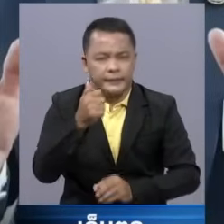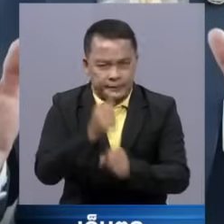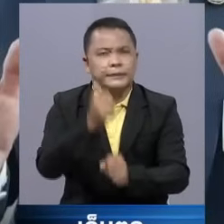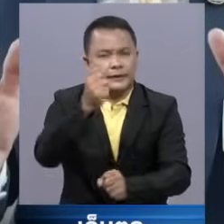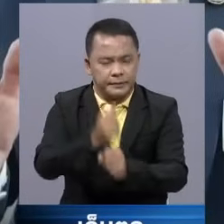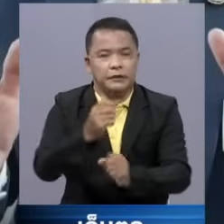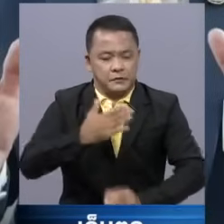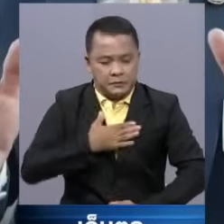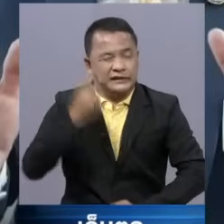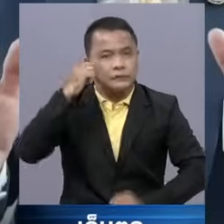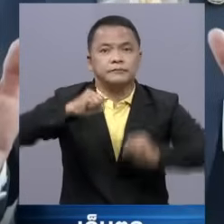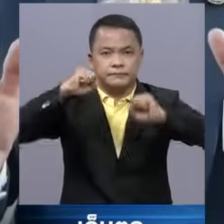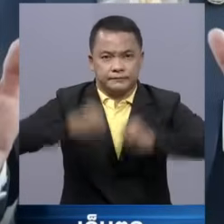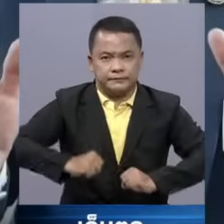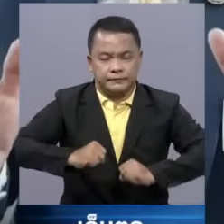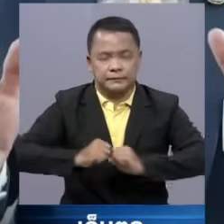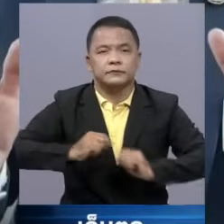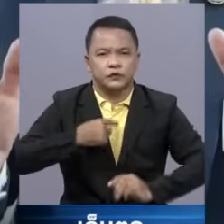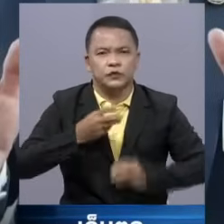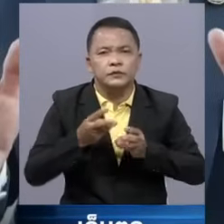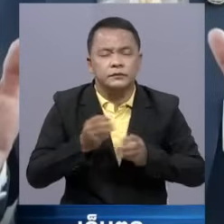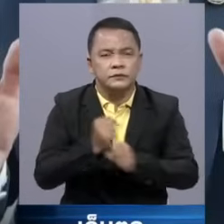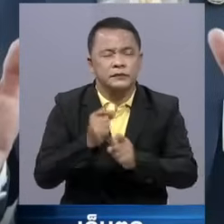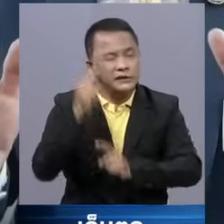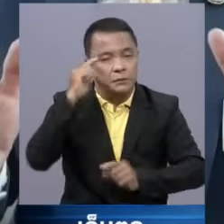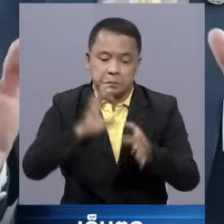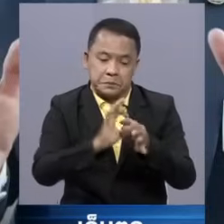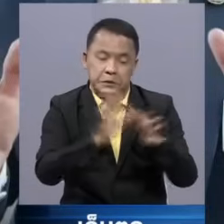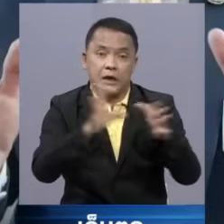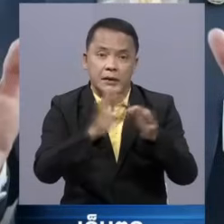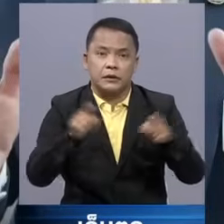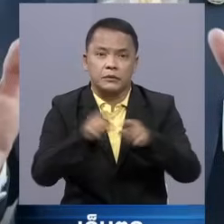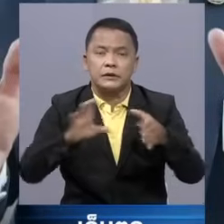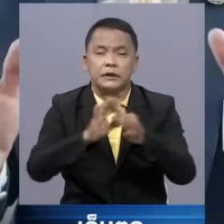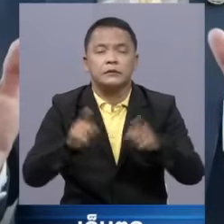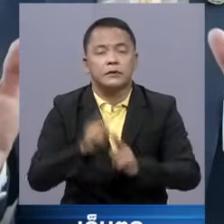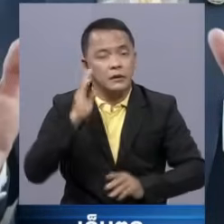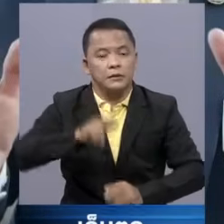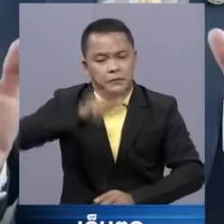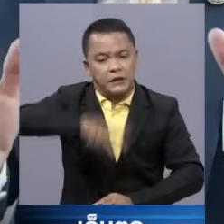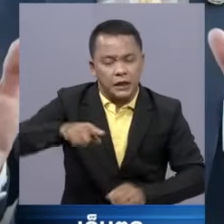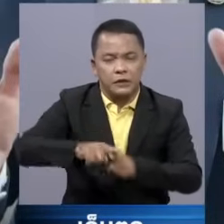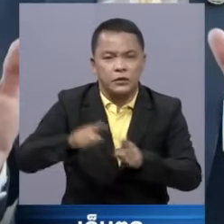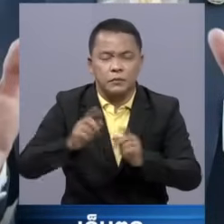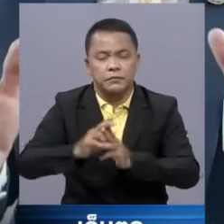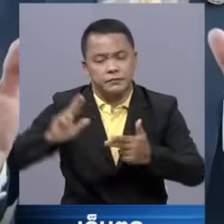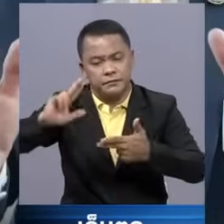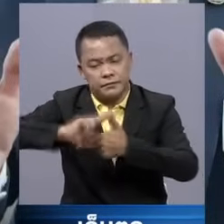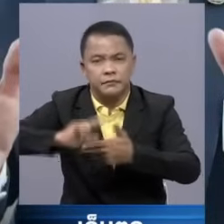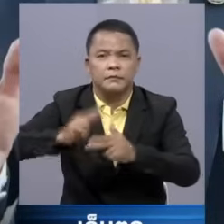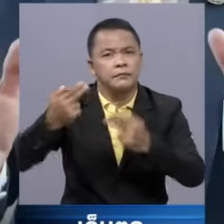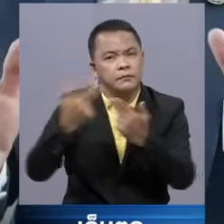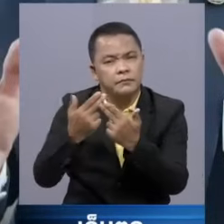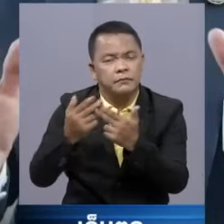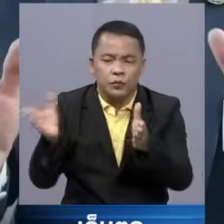ตนเองเนี่ยยังยืนยันนะครับแสดงท่าทีไม่ได้เกี่ยวข้องกับกรณีที่ว่าเอ๊ะเพื่อไทยจะมีพลังประชารัฐหรือว่า